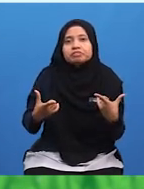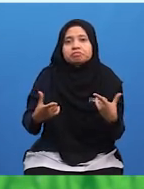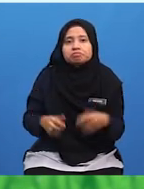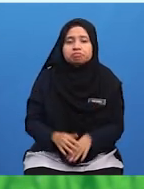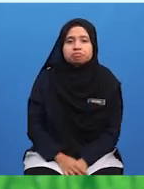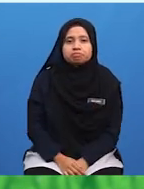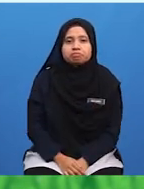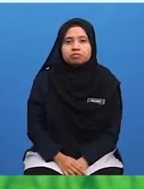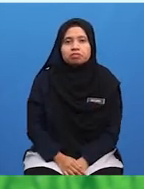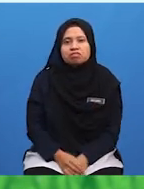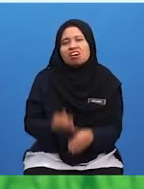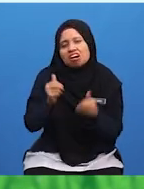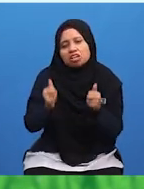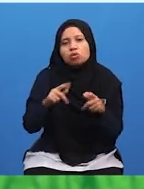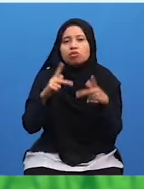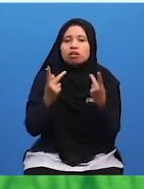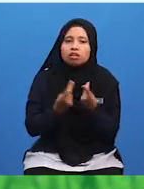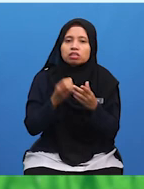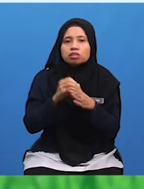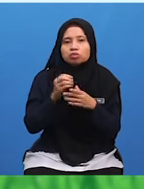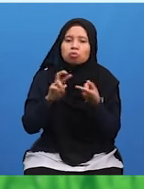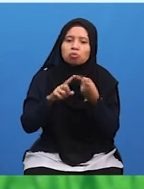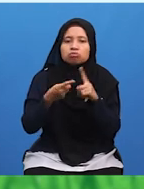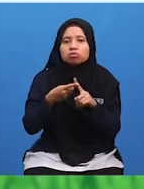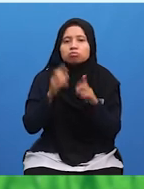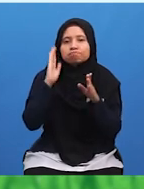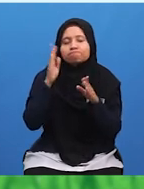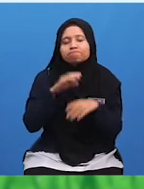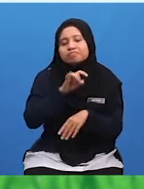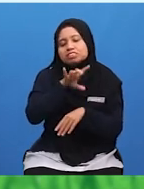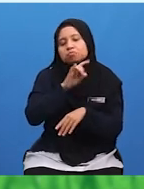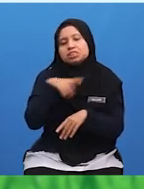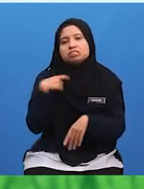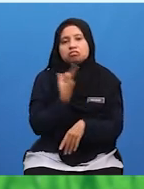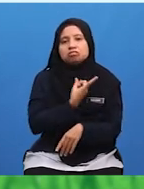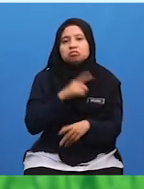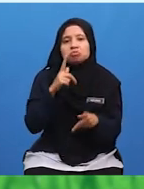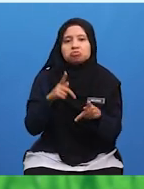Tak kiralah ahli keluarga atau rakan-rakan kita sendiri.